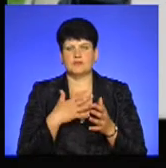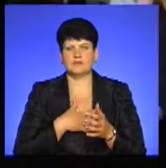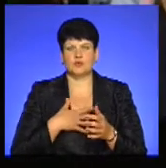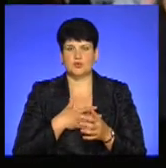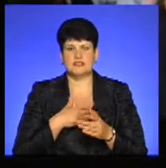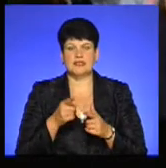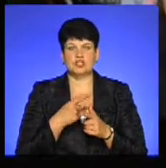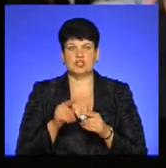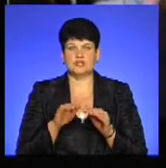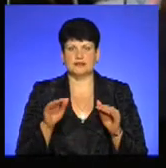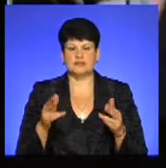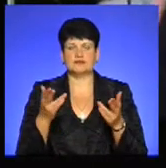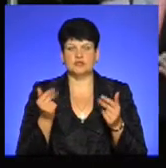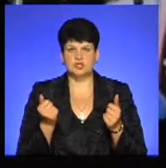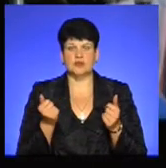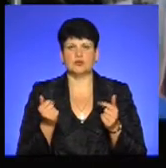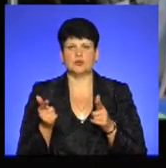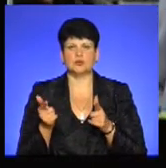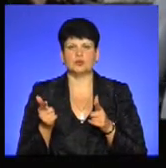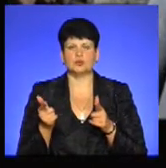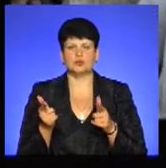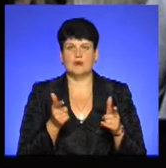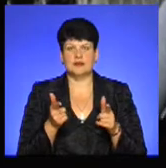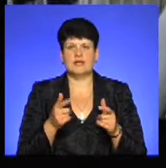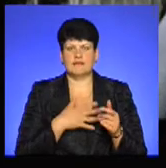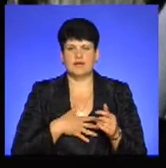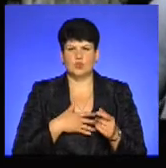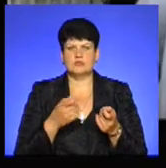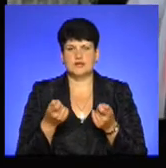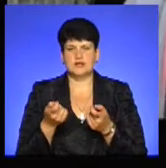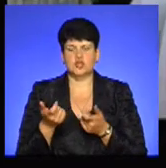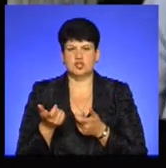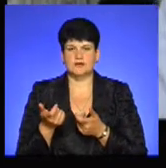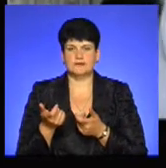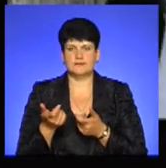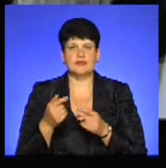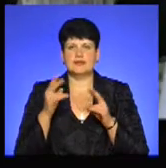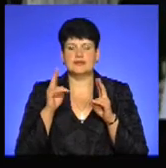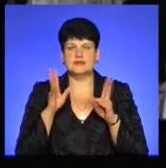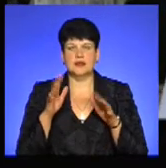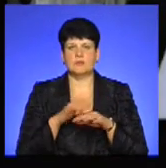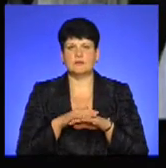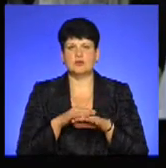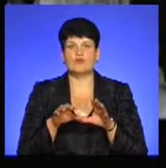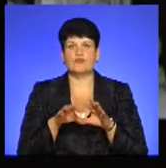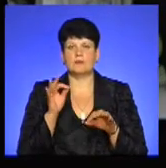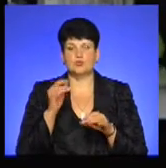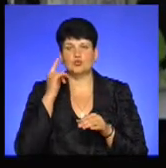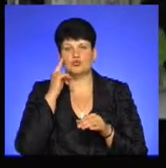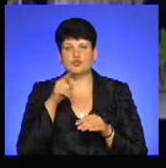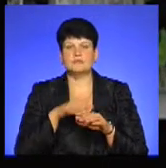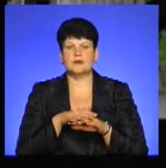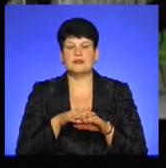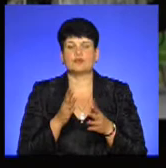діти. Звичайно, готувалася, хвилююся трішки. Не знаю, математику вибрала, бо думаю, що з математикою є більший